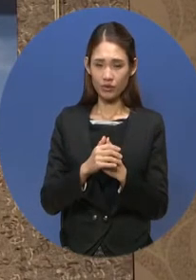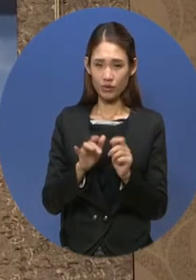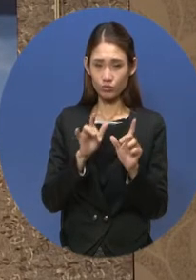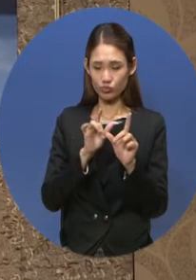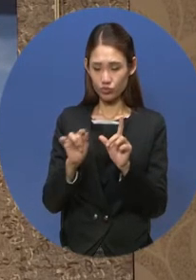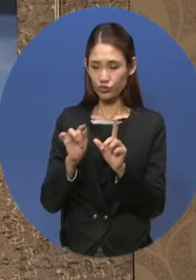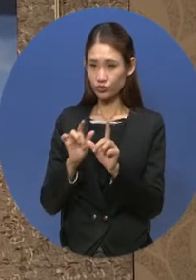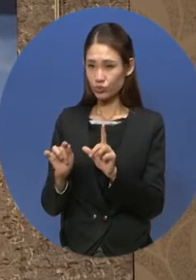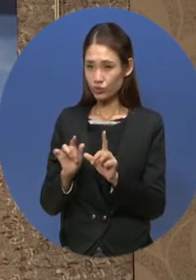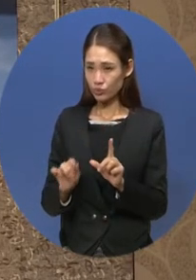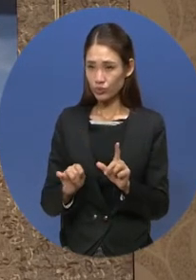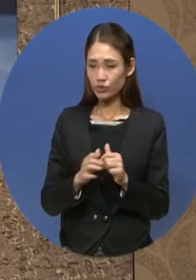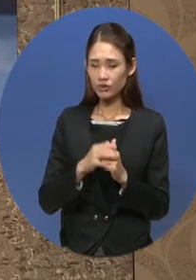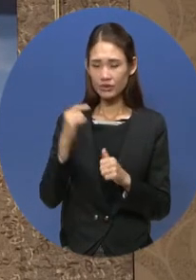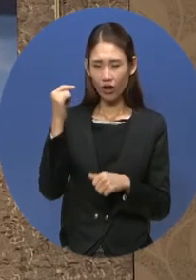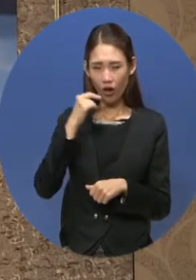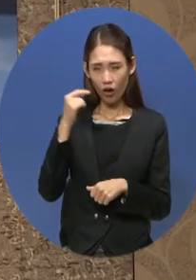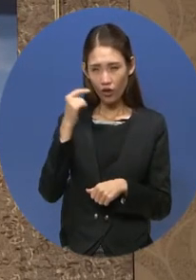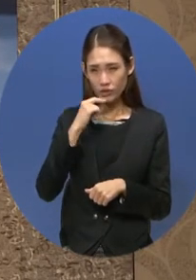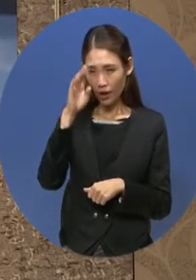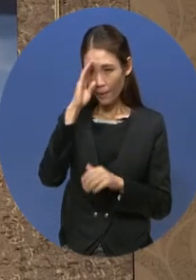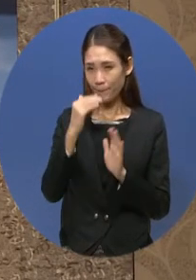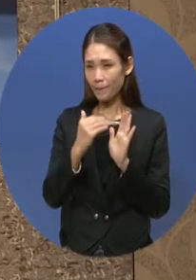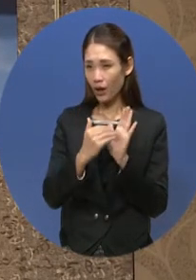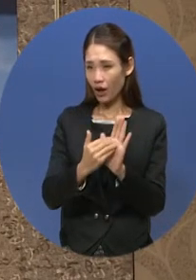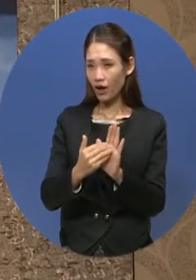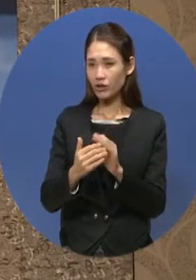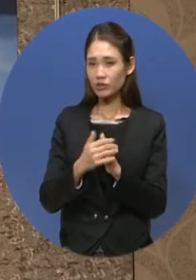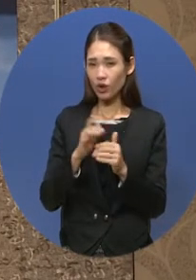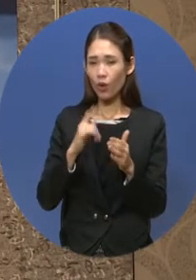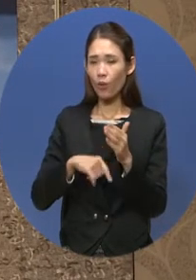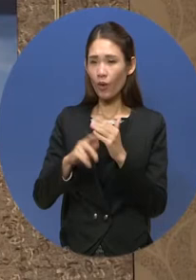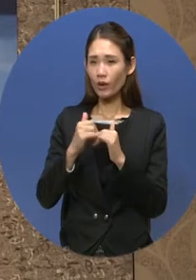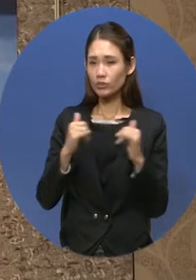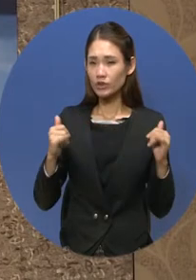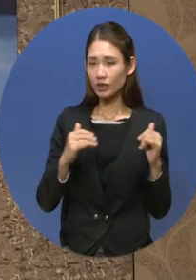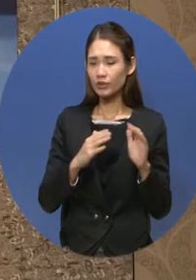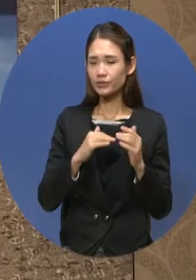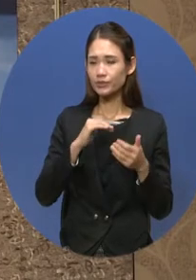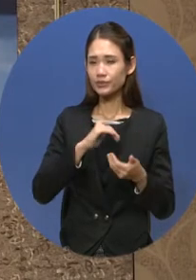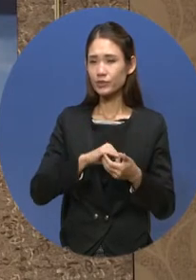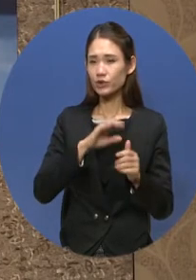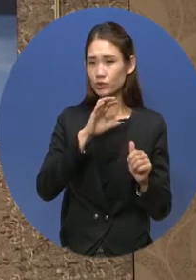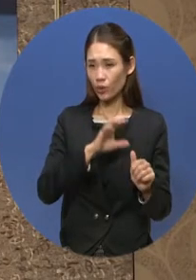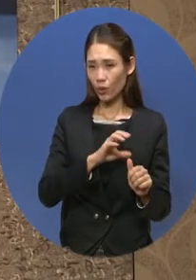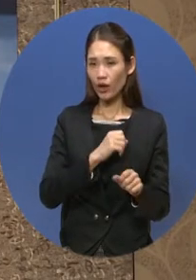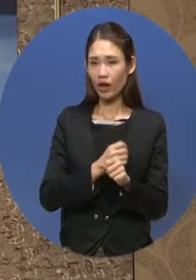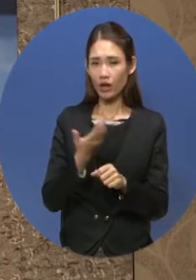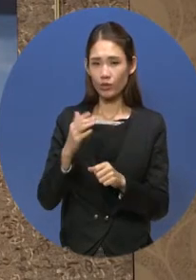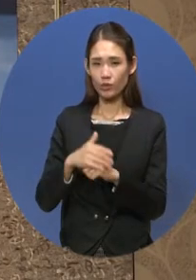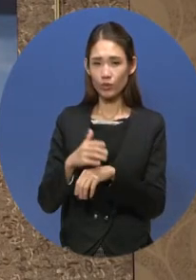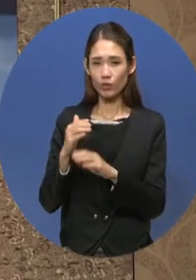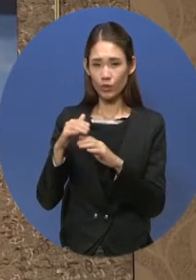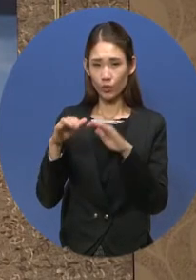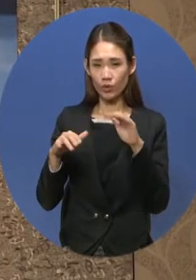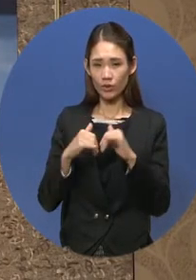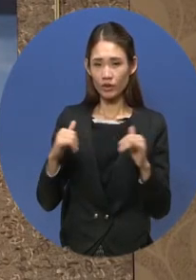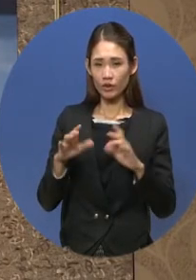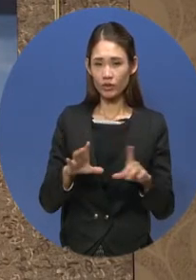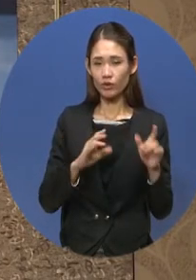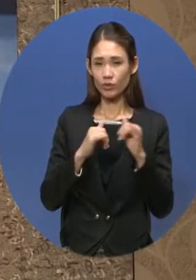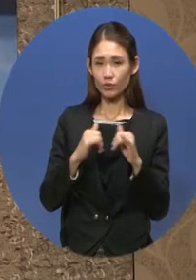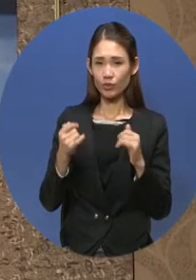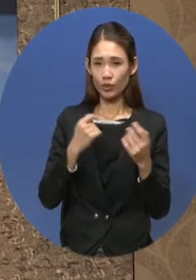철저하게 그 방역을 좀 해서 외부 사람은 이제 통제하고 네. 거기 그 동네에 사시는 그 어르신들만